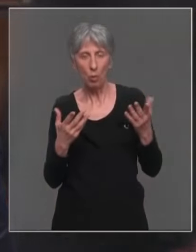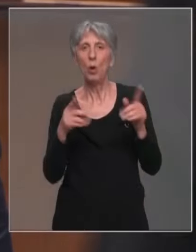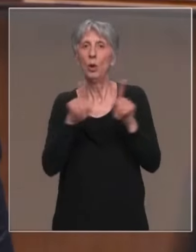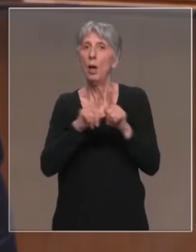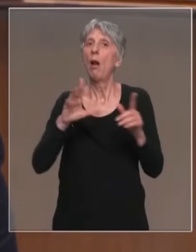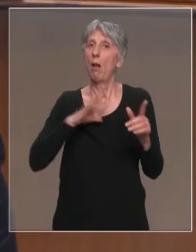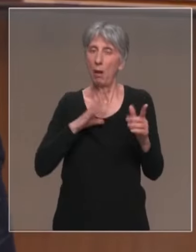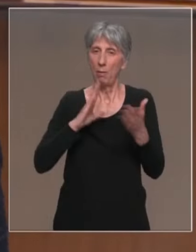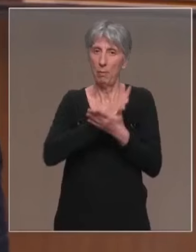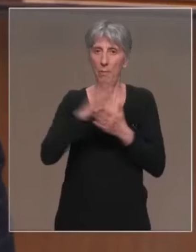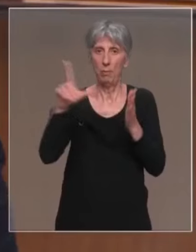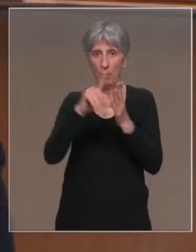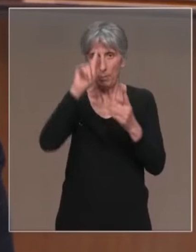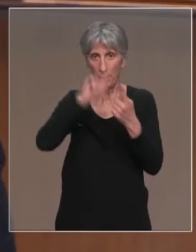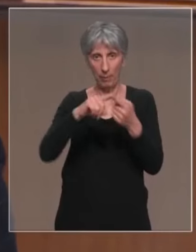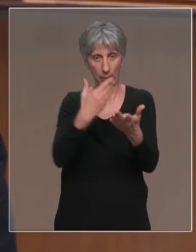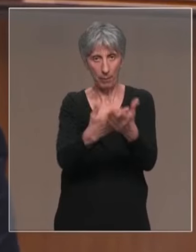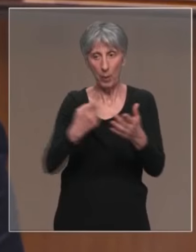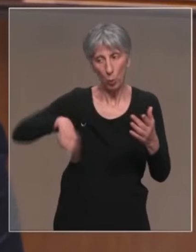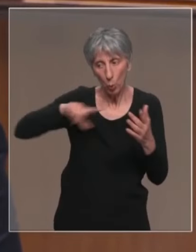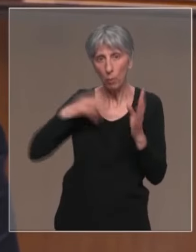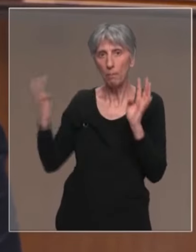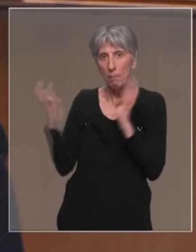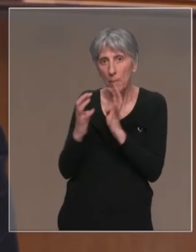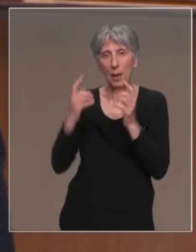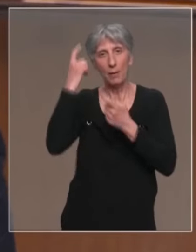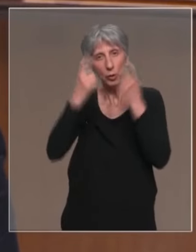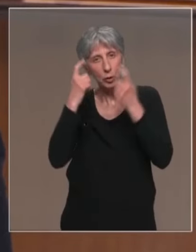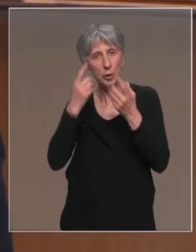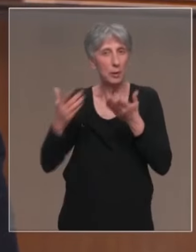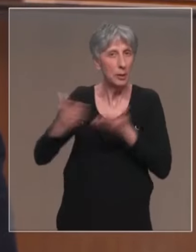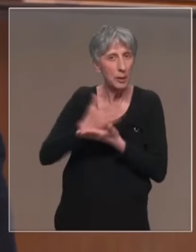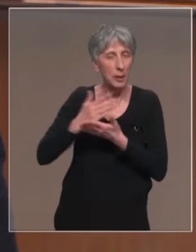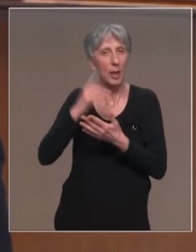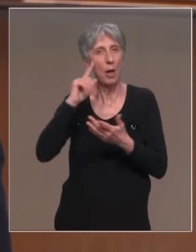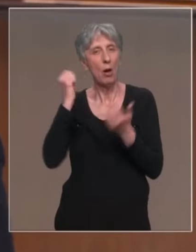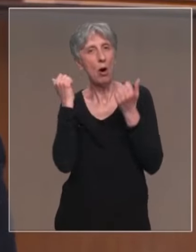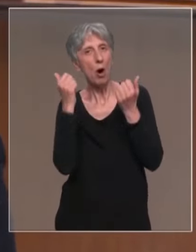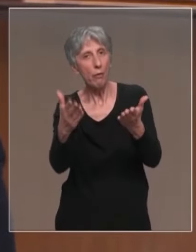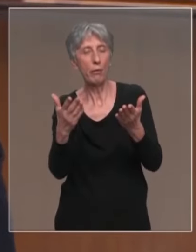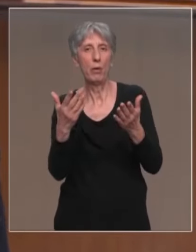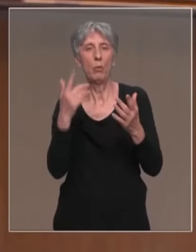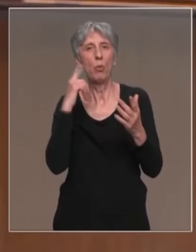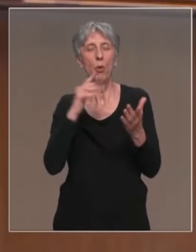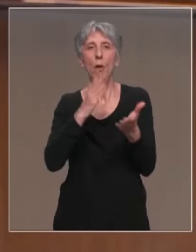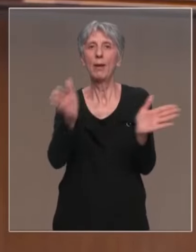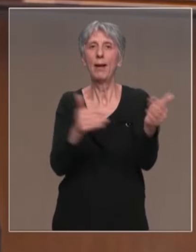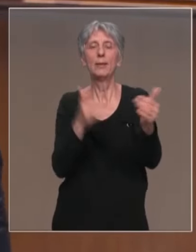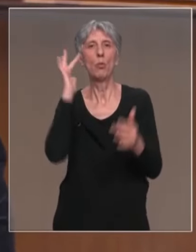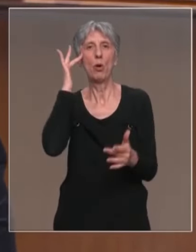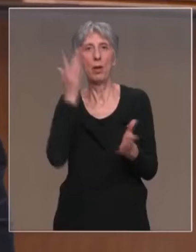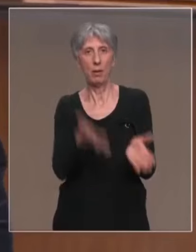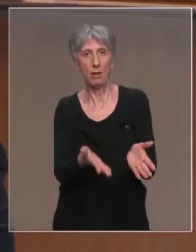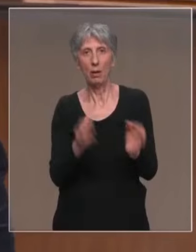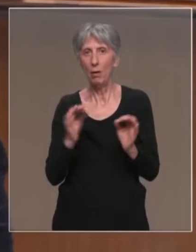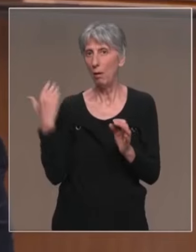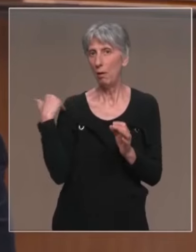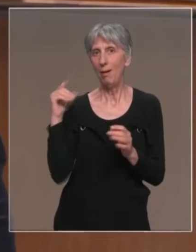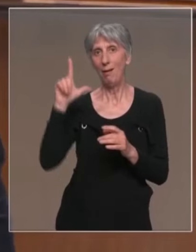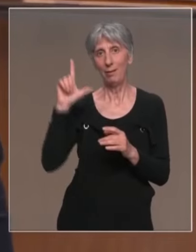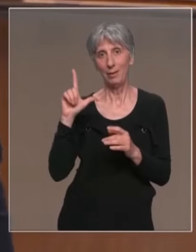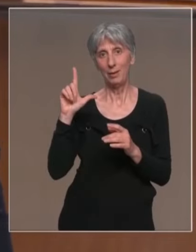projet de loi sur lequel nous travaillons, sur lequel nous concertons, qui visera à améliorer l'offre de logement pour les classes moyennes. Nous avons commencé lundi